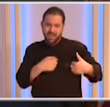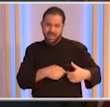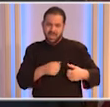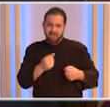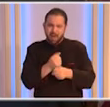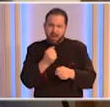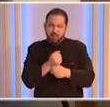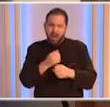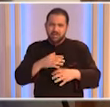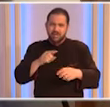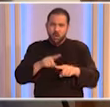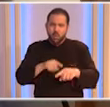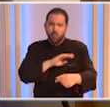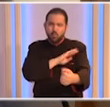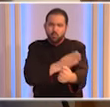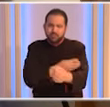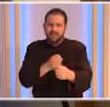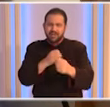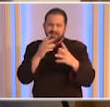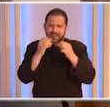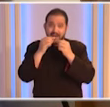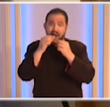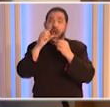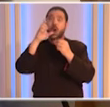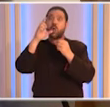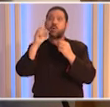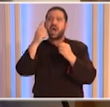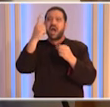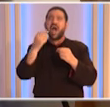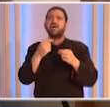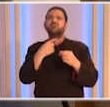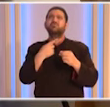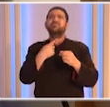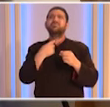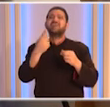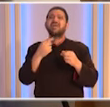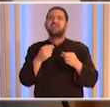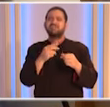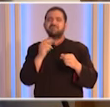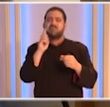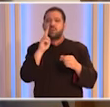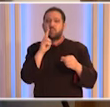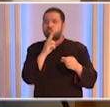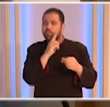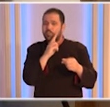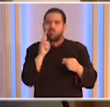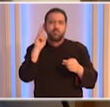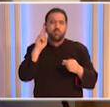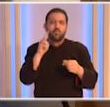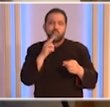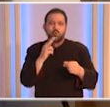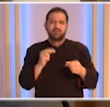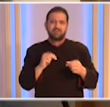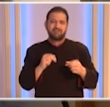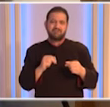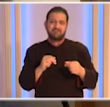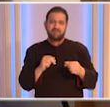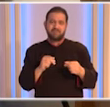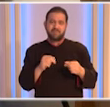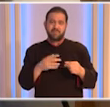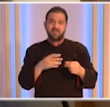200, deschide larg gura ca într-un strigăt, strigătul mut. Filmul acesta produce atâta